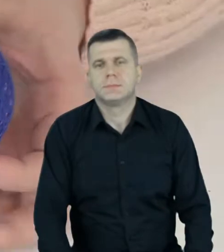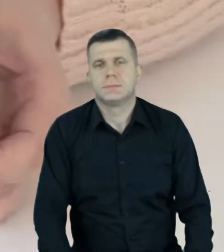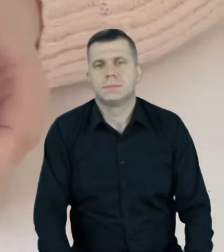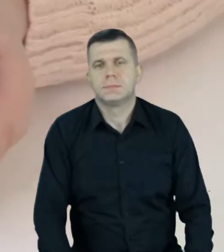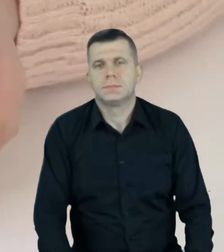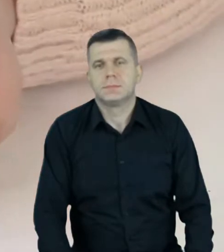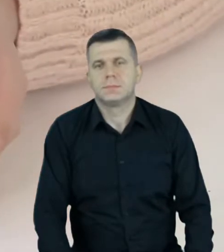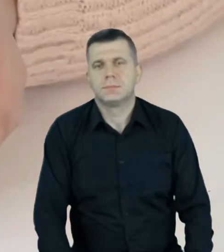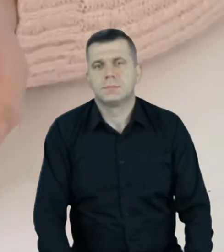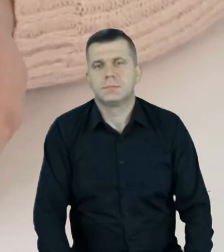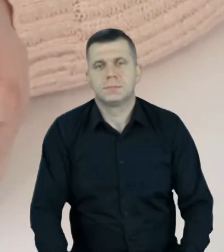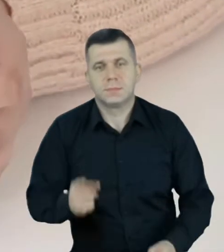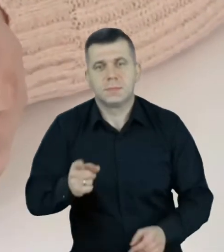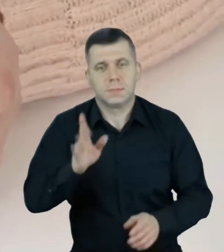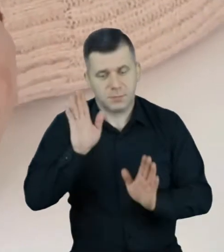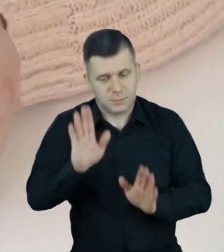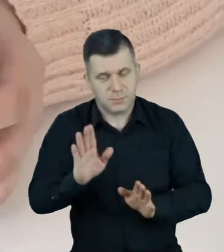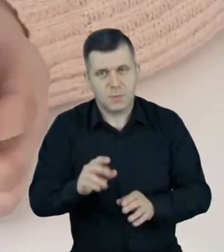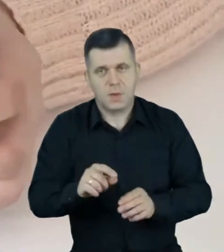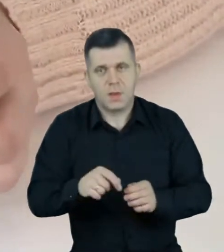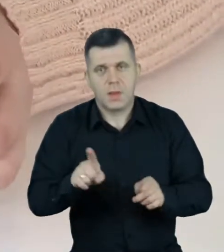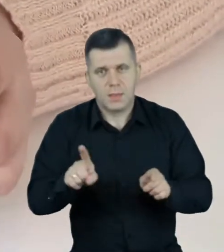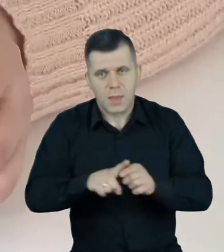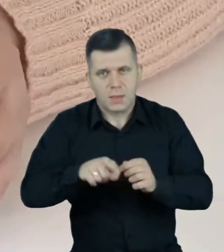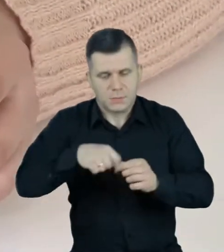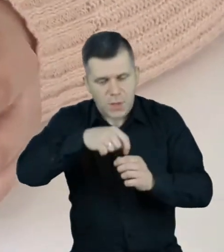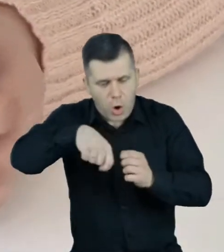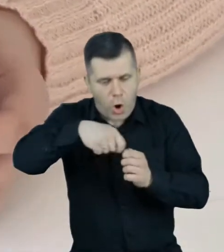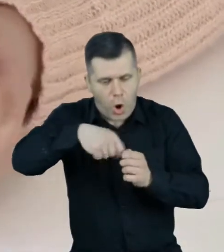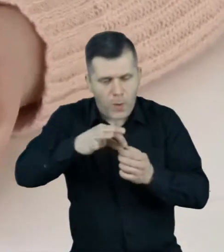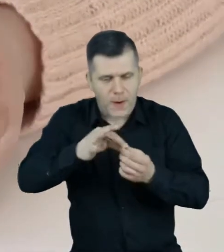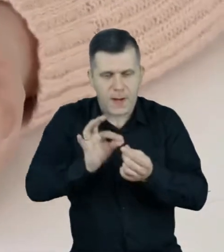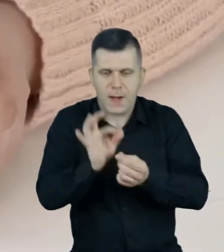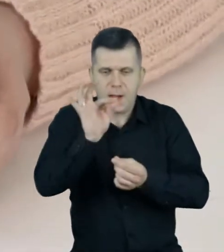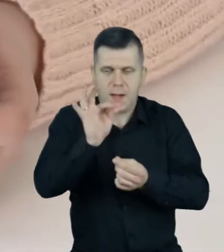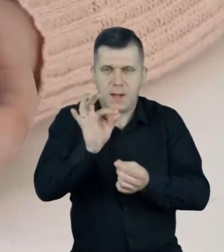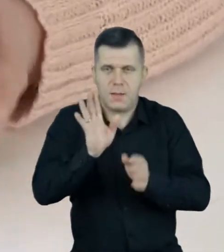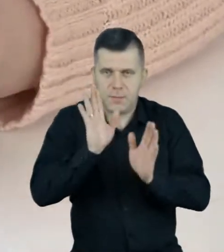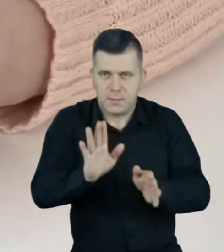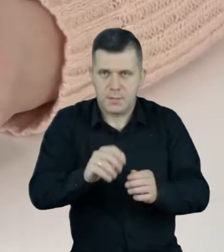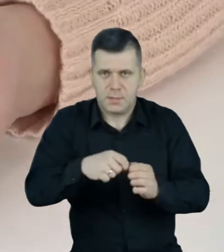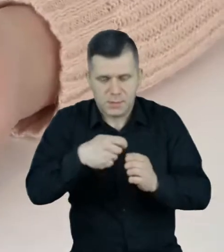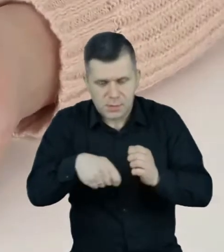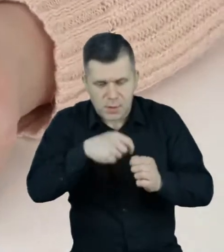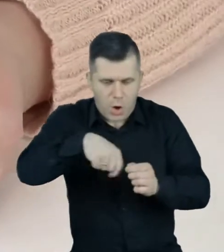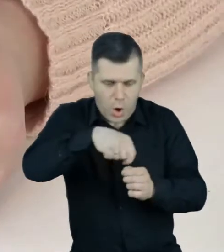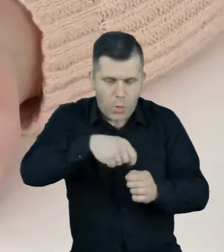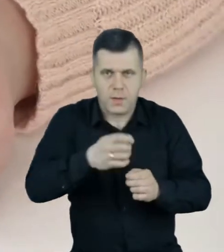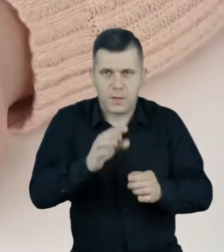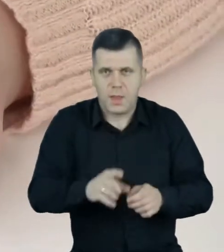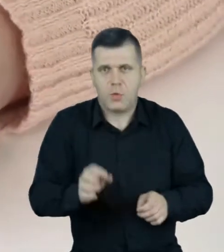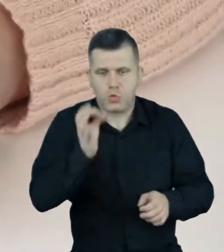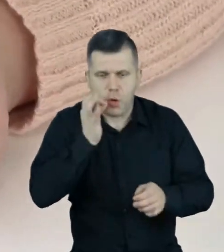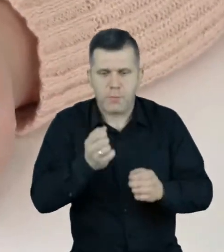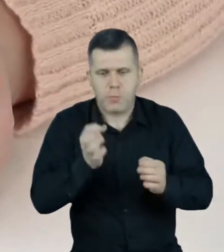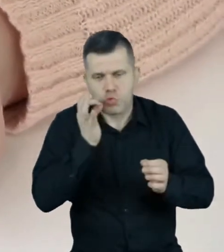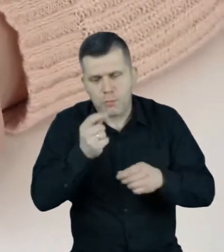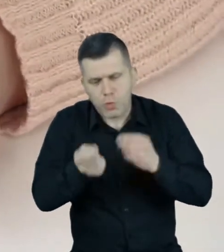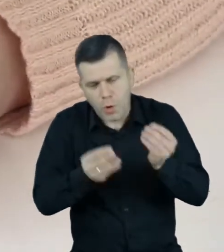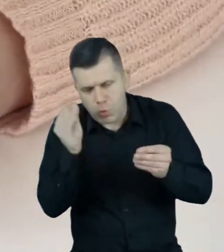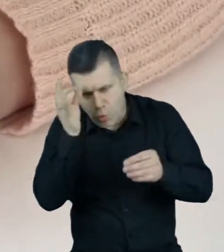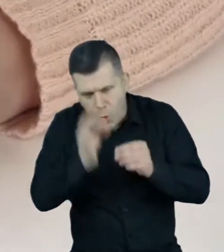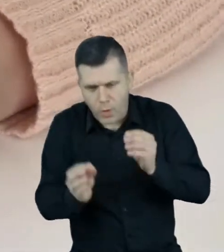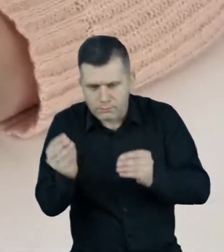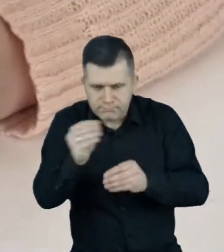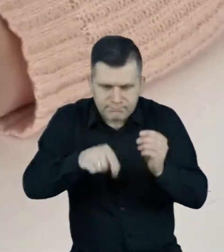Nie zapominajmy o miejscu tutaj żeby też było dookoła ten nasz miejsce 9 daliśmy balona żeby też było